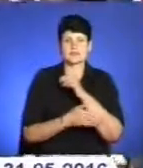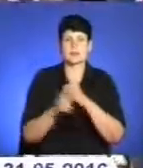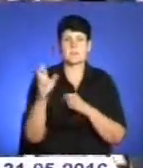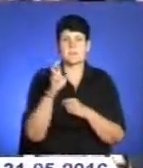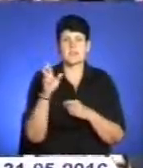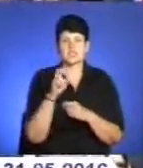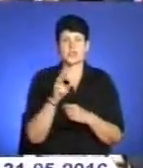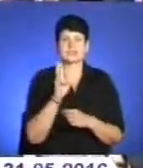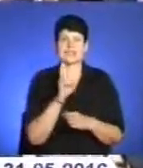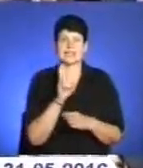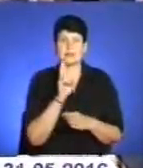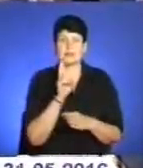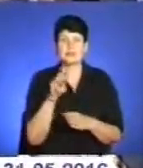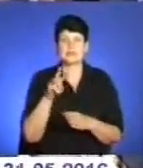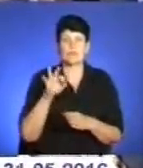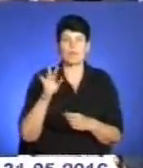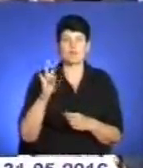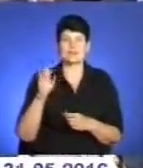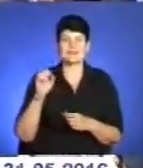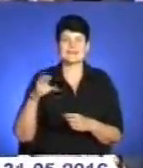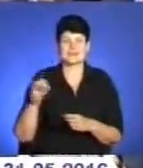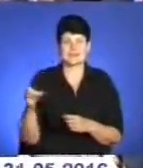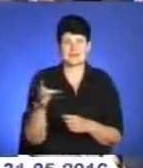підсумкової атестації, найкращі знання продемонстрували випускники Чортківського та Гусятинського районів, а також міста Тернополя.